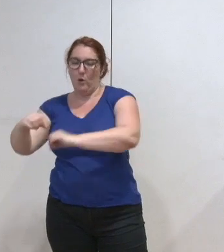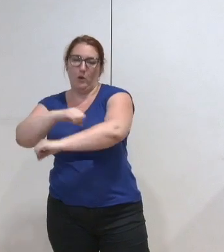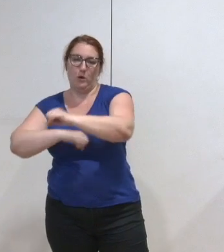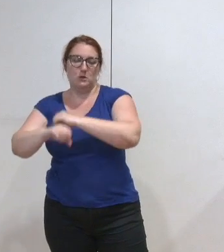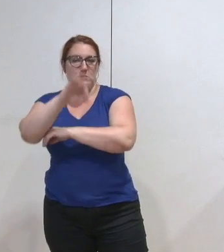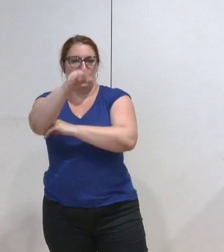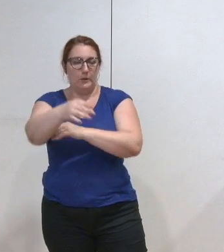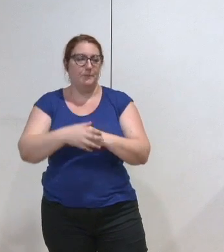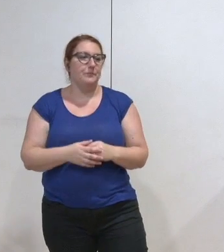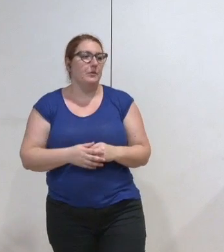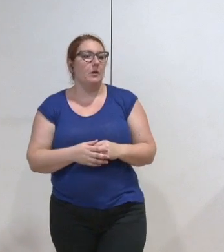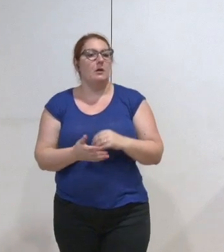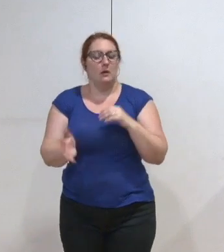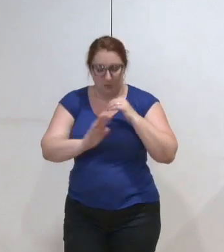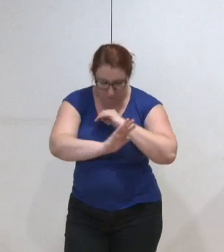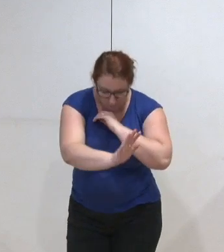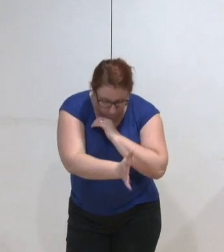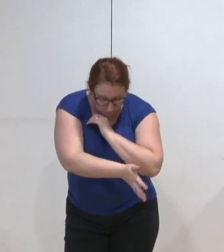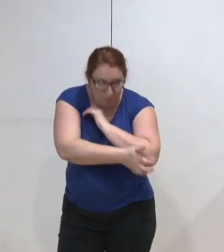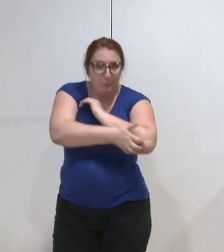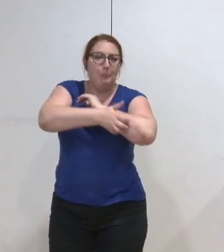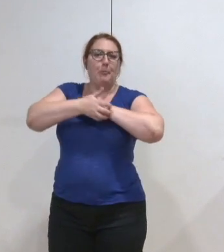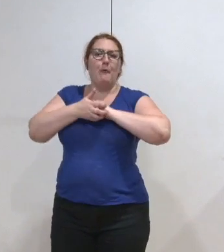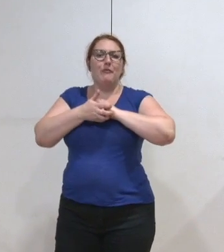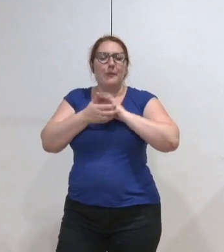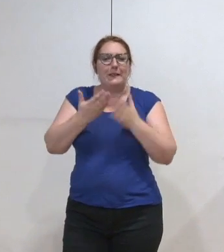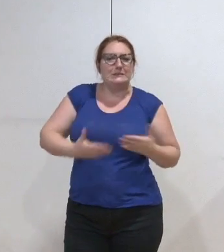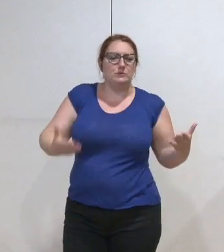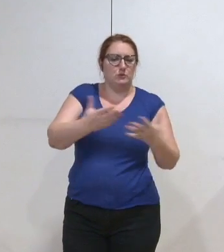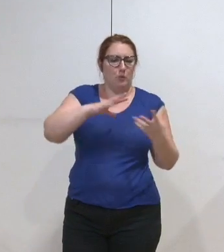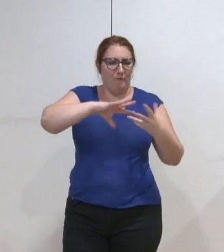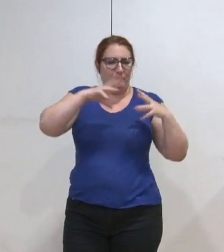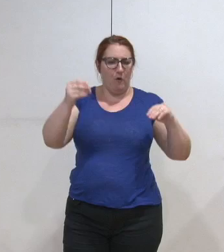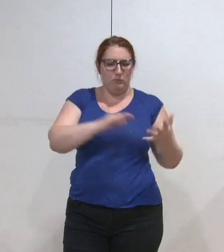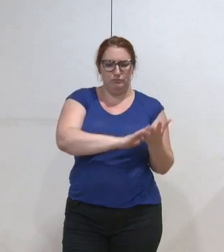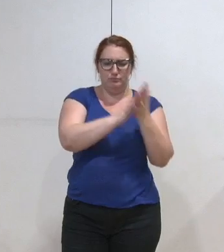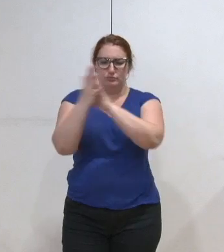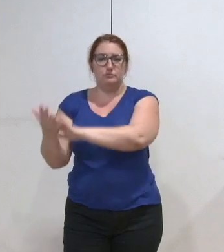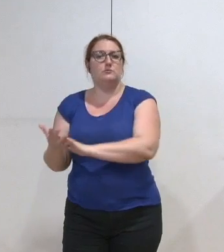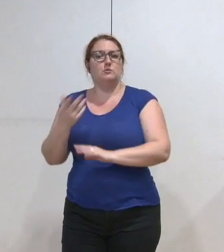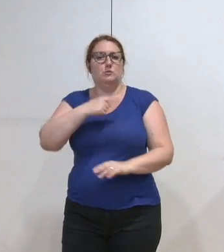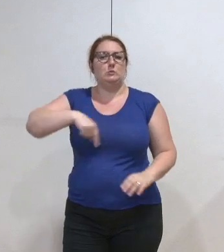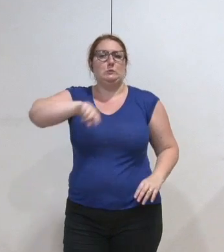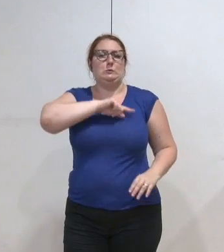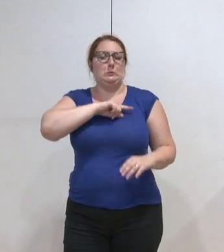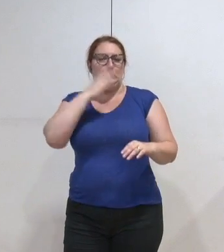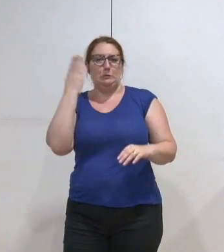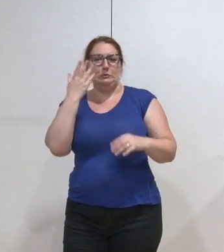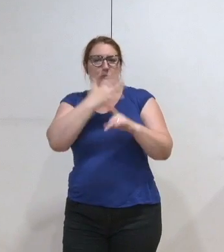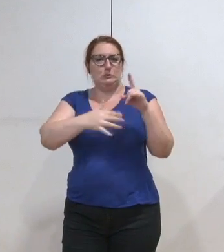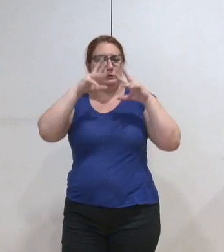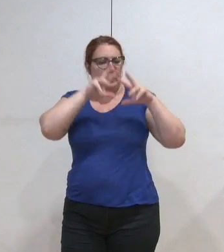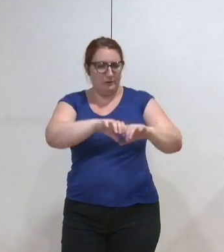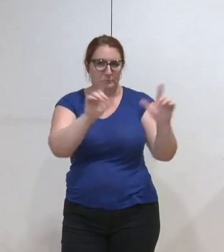mutations des formes de pauvreté que nous constatons effectivement à travers l'analyse des besoins sociaux justement cette démarche